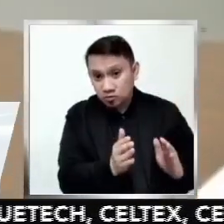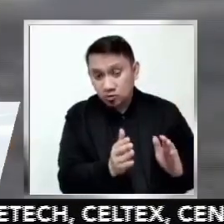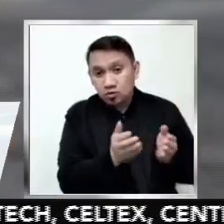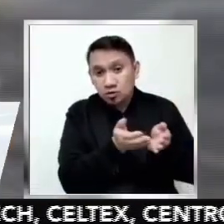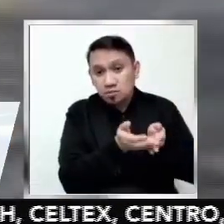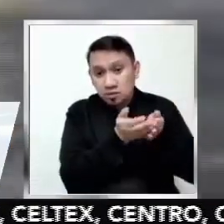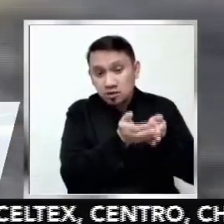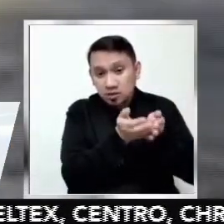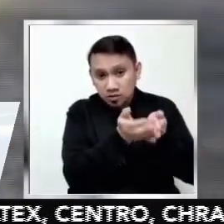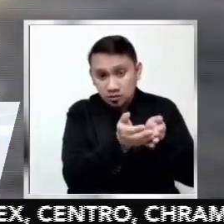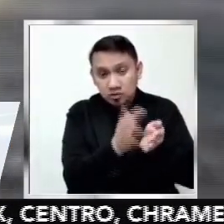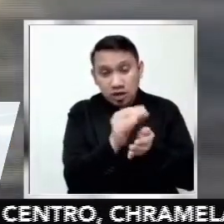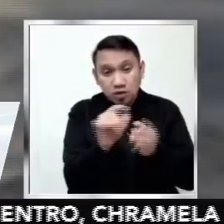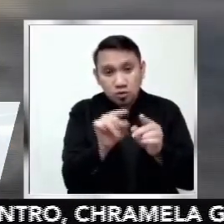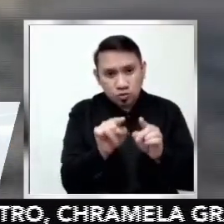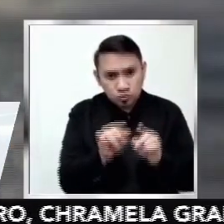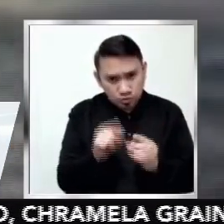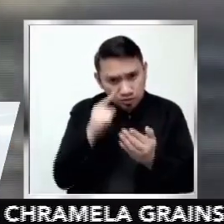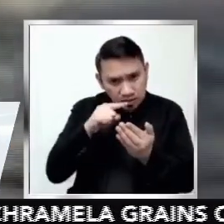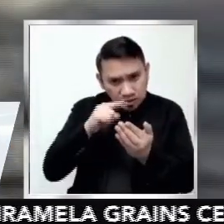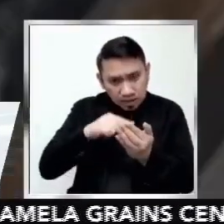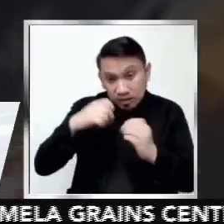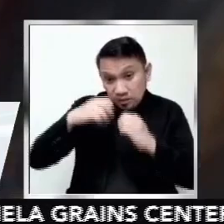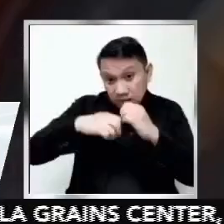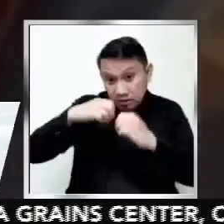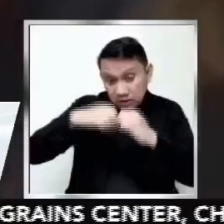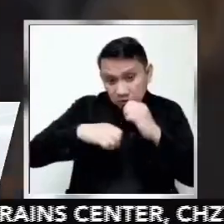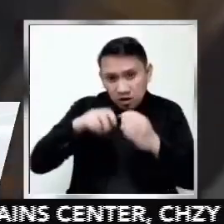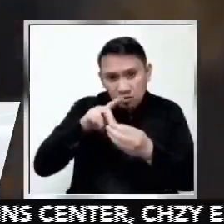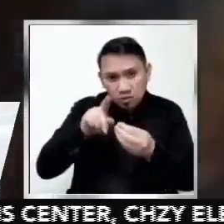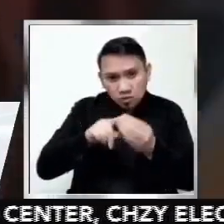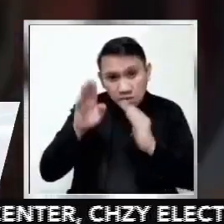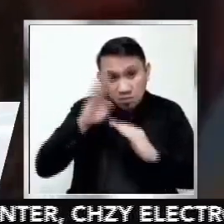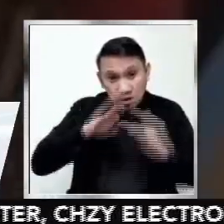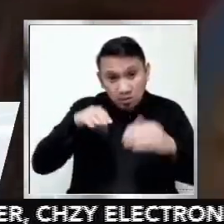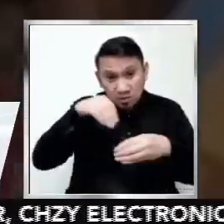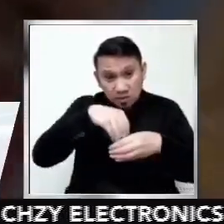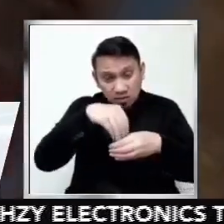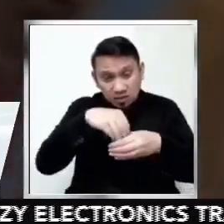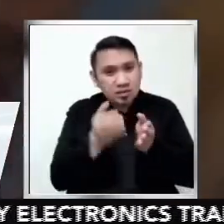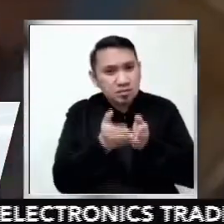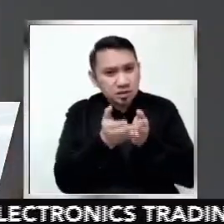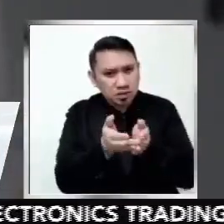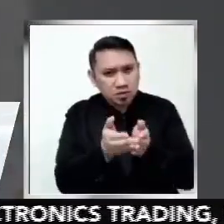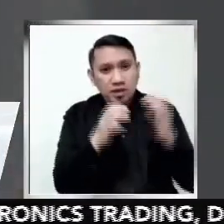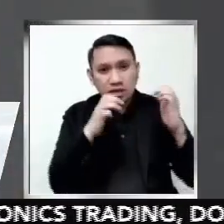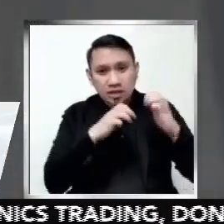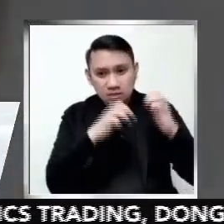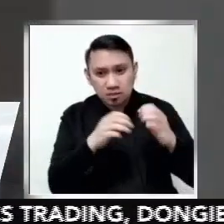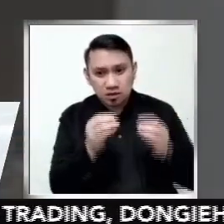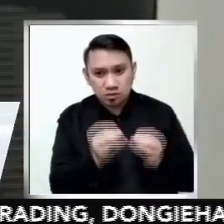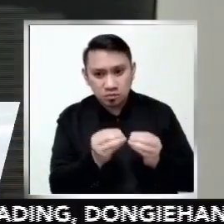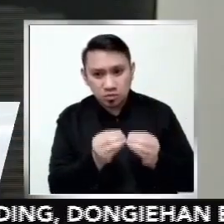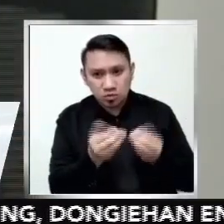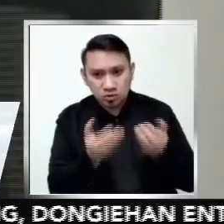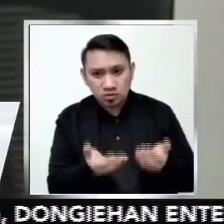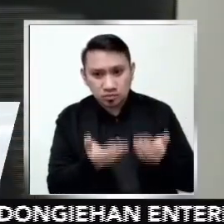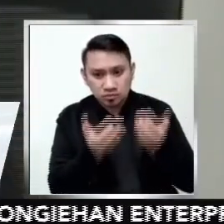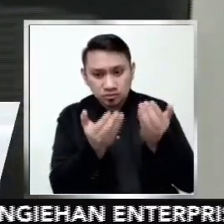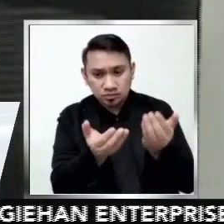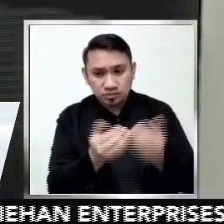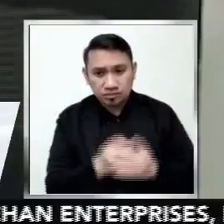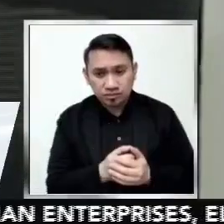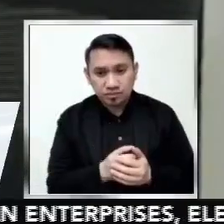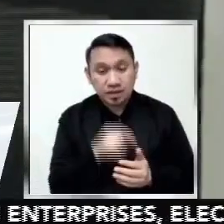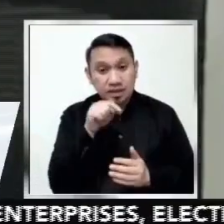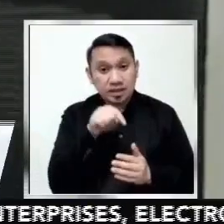fatigue issue ng mga tripulante ng barko. Inaasahan na din ang pagsumite ng ship captain ng marine protest. So this